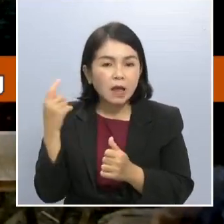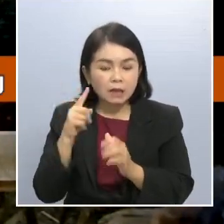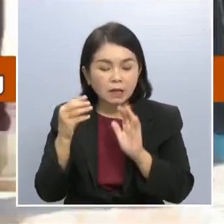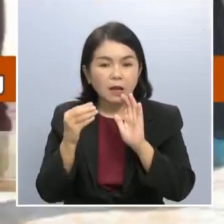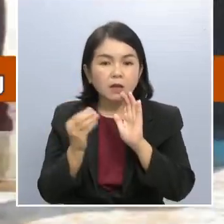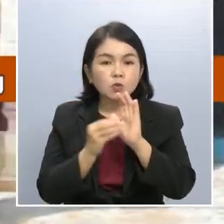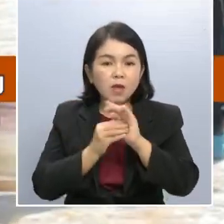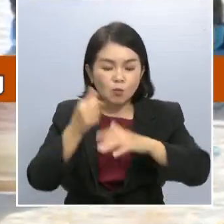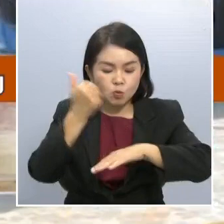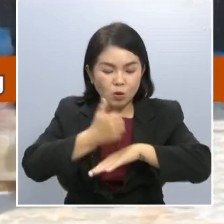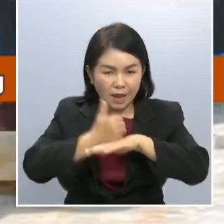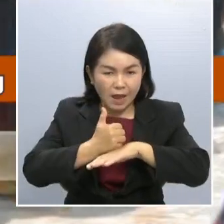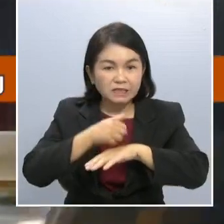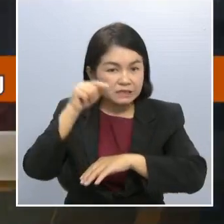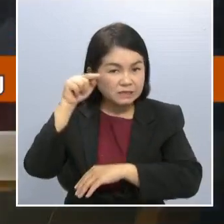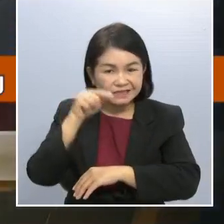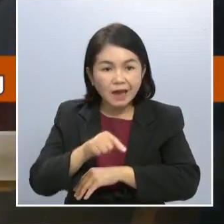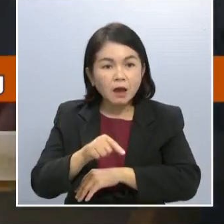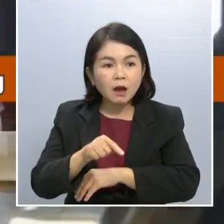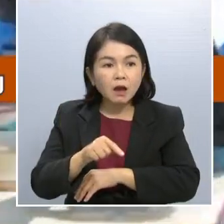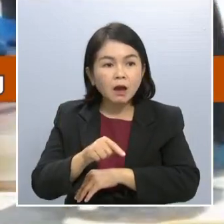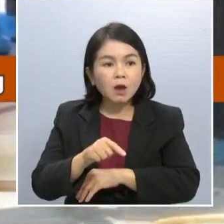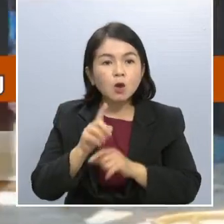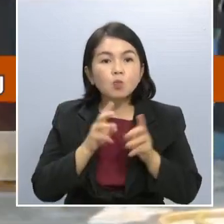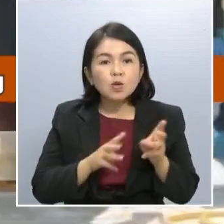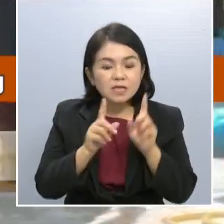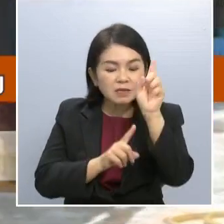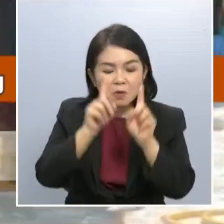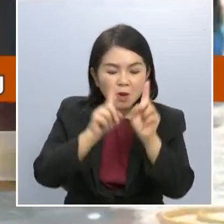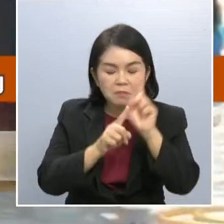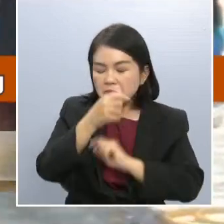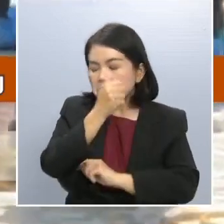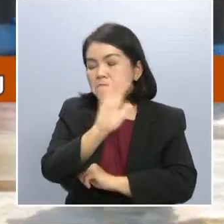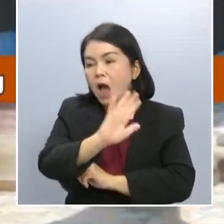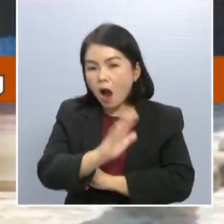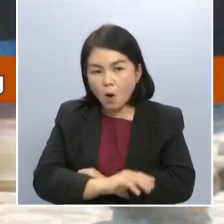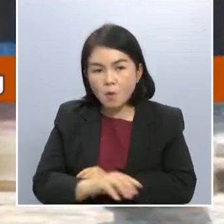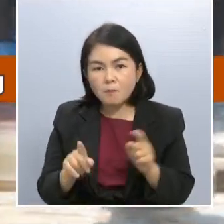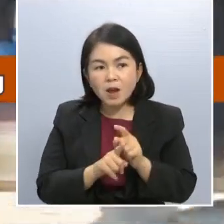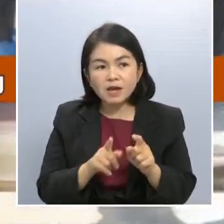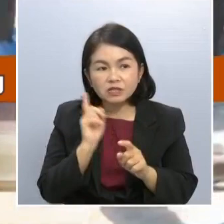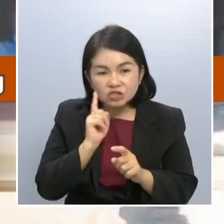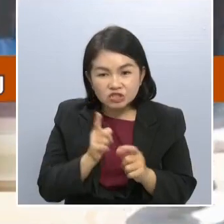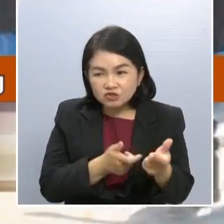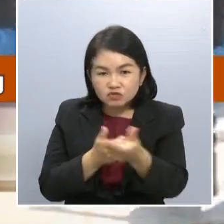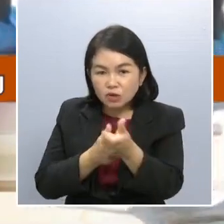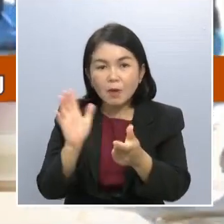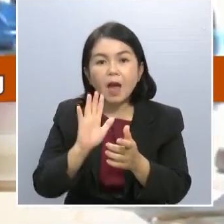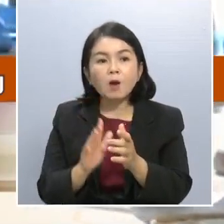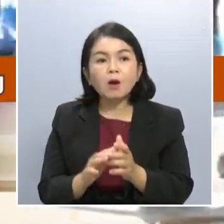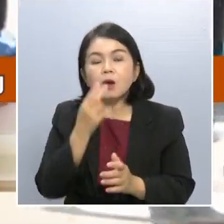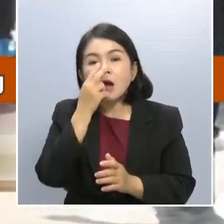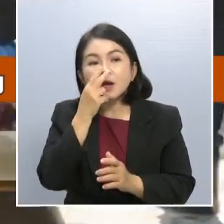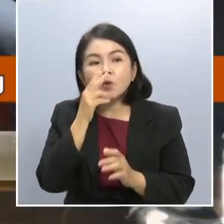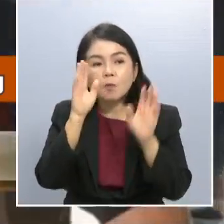ชัชชาติสั่งการไม่มีการทดสอบในอนาคตเลยแบบที่มีการฉีดจริงให้ใช้การทดสอบแบบ